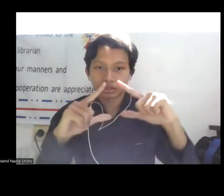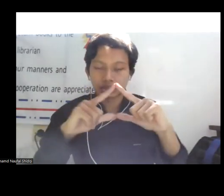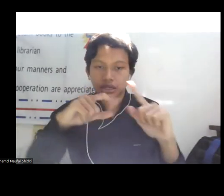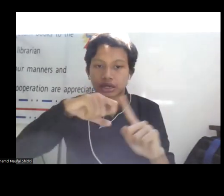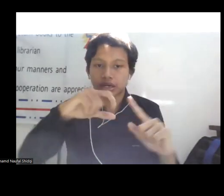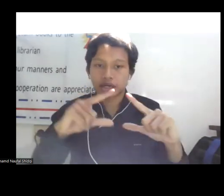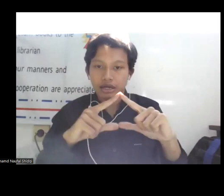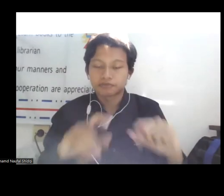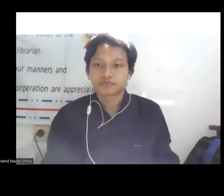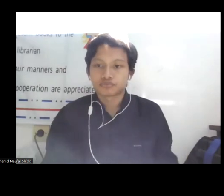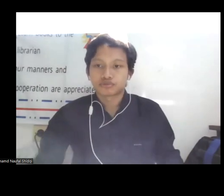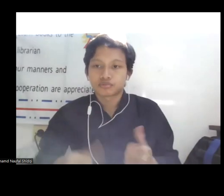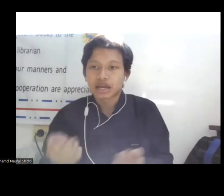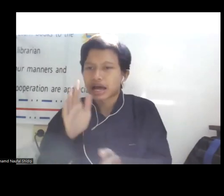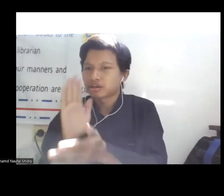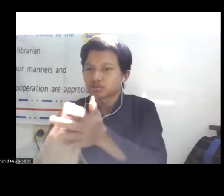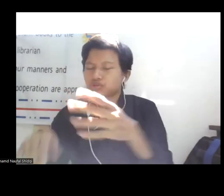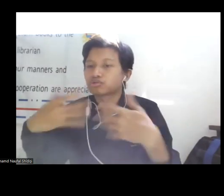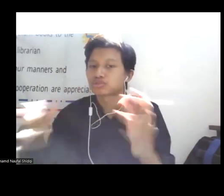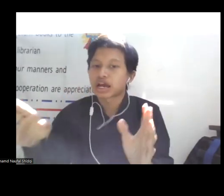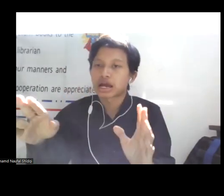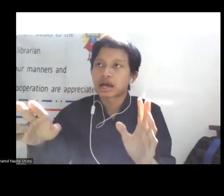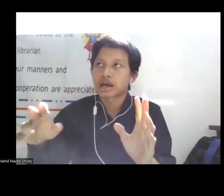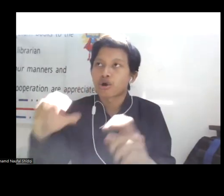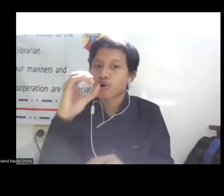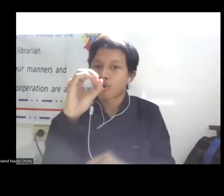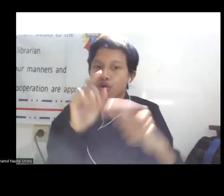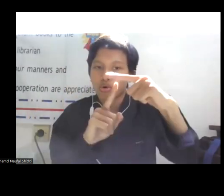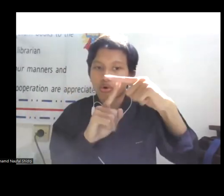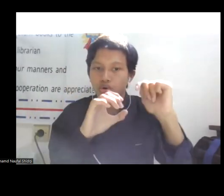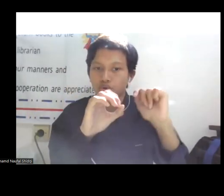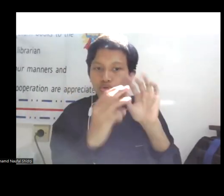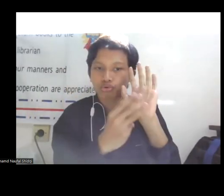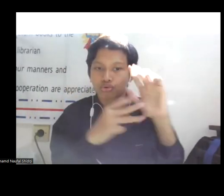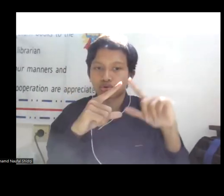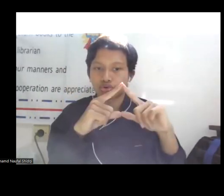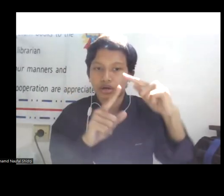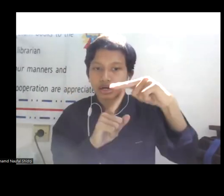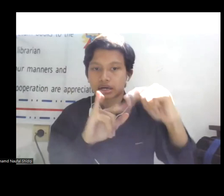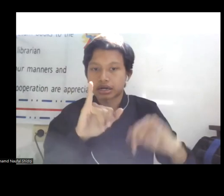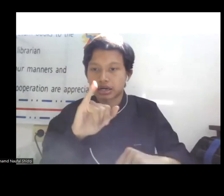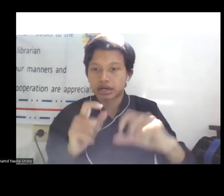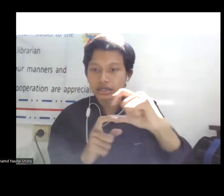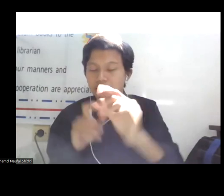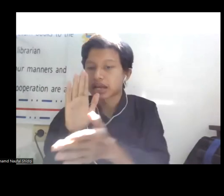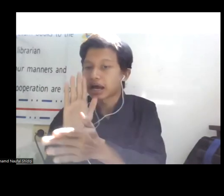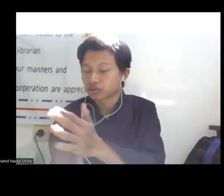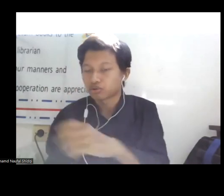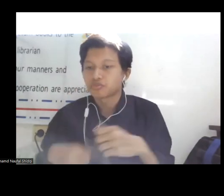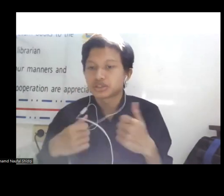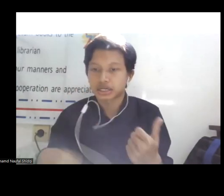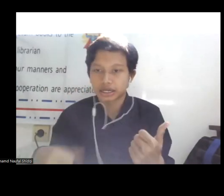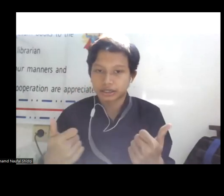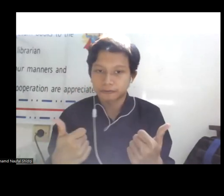lagi secara manual tetapi dengan menggunakan aplikasi mendeley ataupun